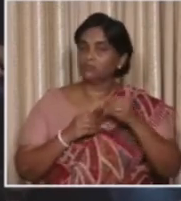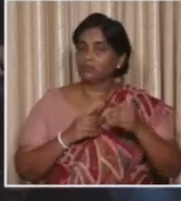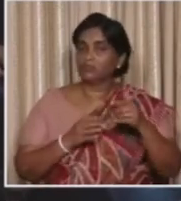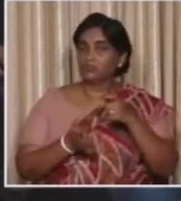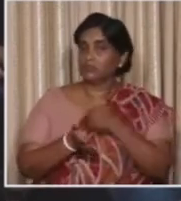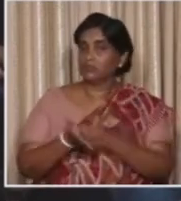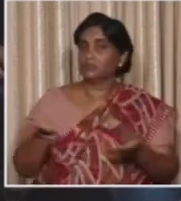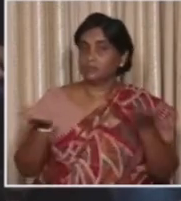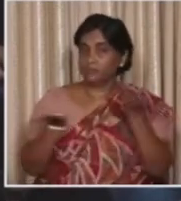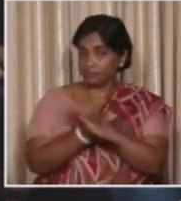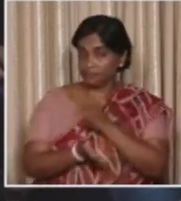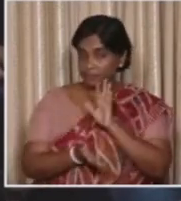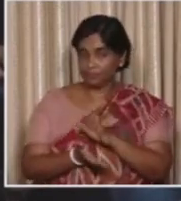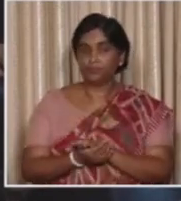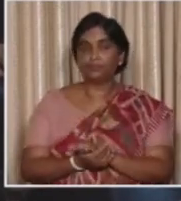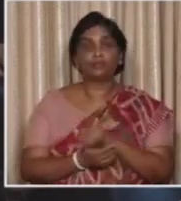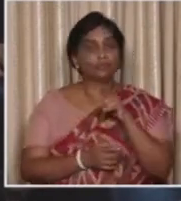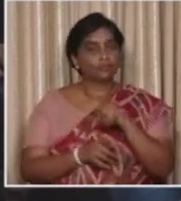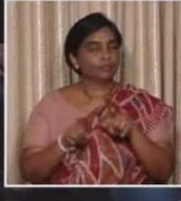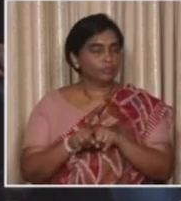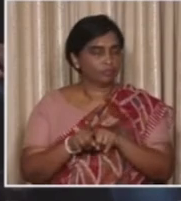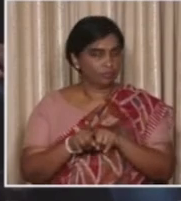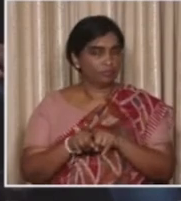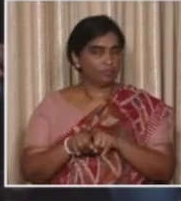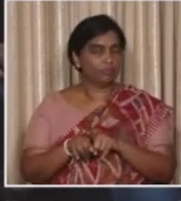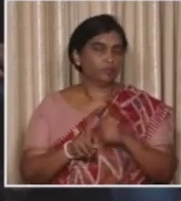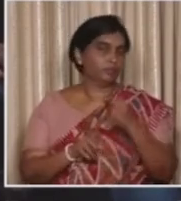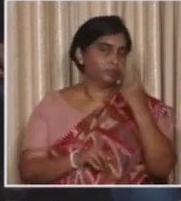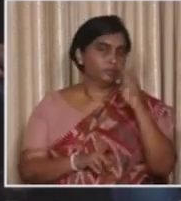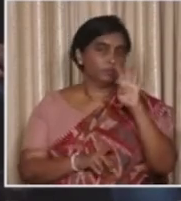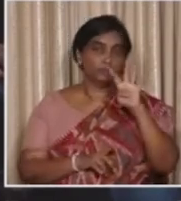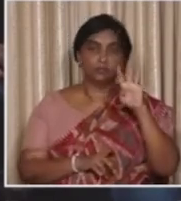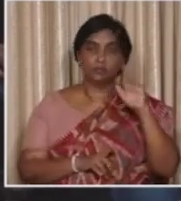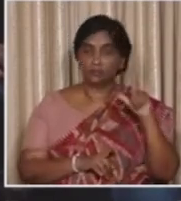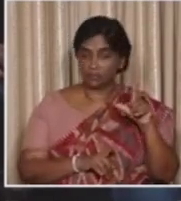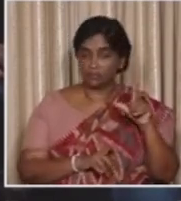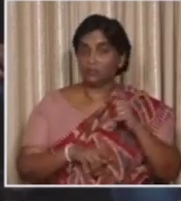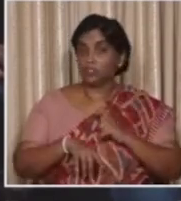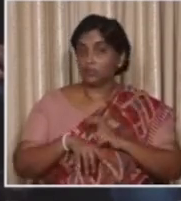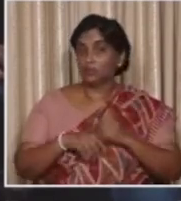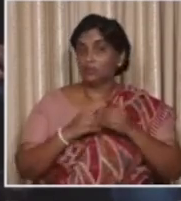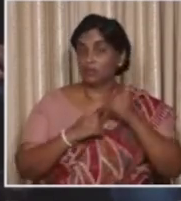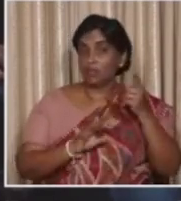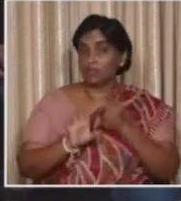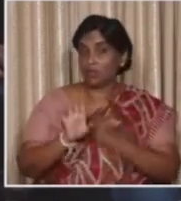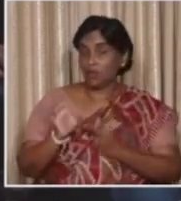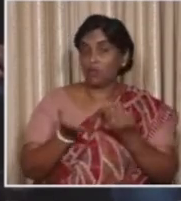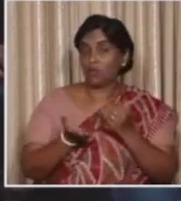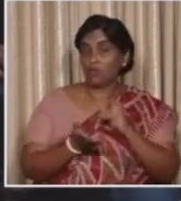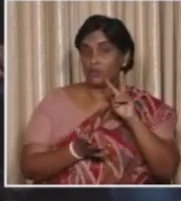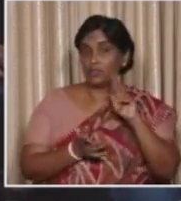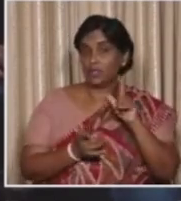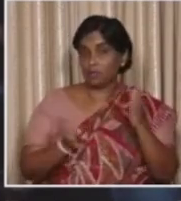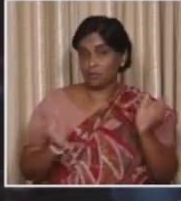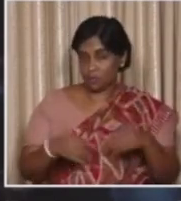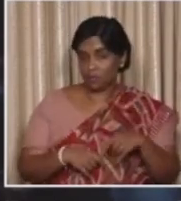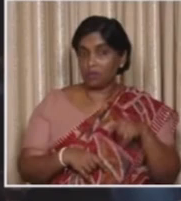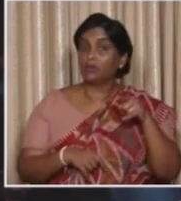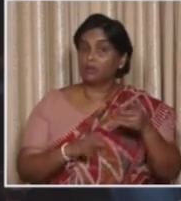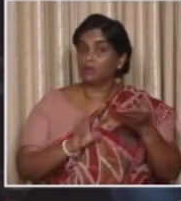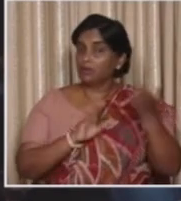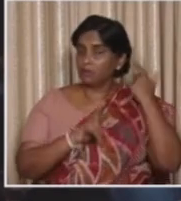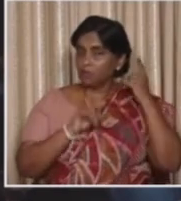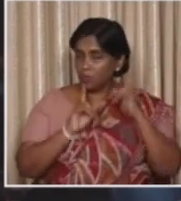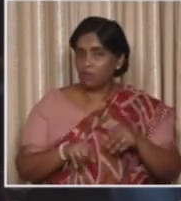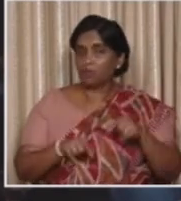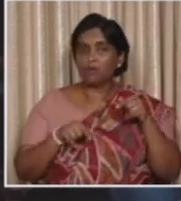ගිවිසුම් අත්සන් කළා තියෙන්නේ. ඒ අනුව ගත්තම 2047 වෙනකන් කාලේ තියෙනවා. තව අවුරුදු 27යි තියෙන්නේ. හැබැයි එදා තිබිච්ච